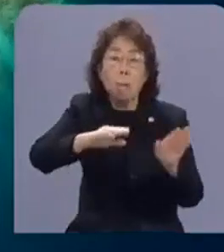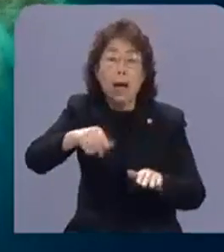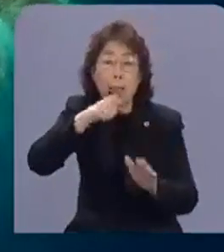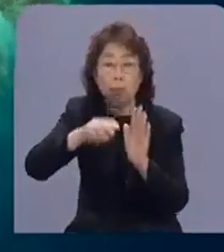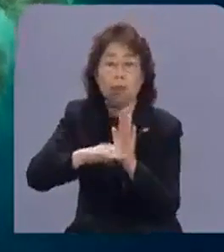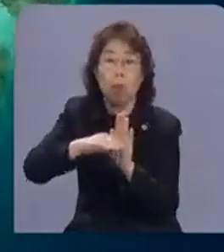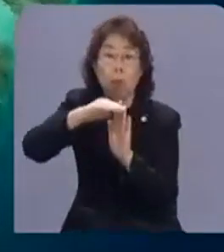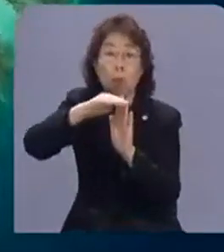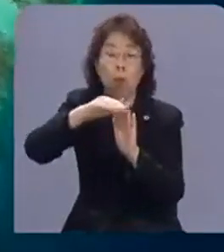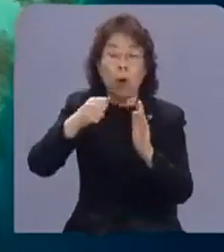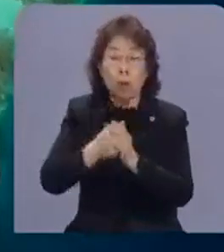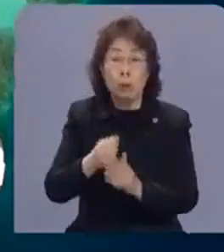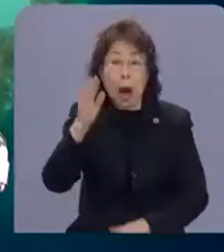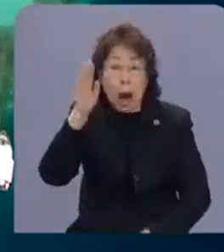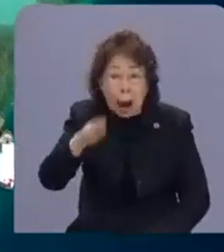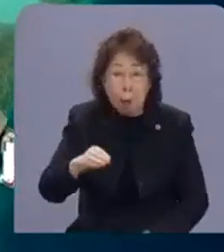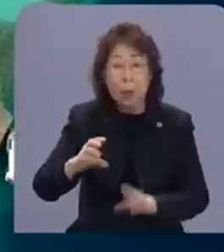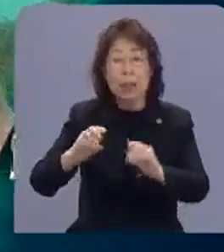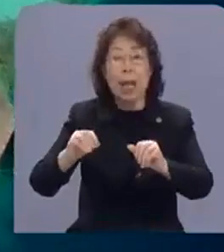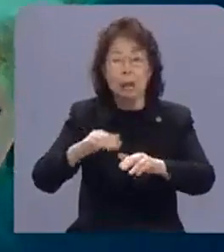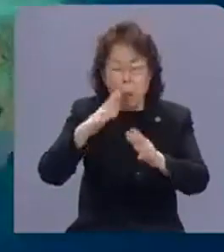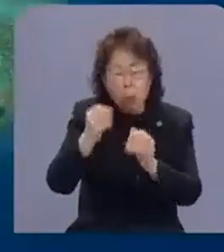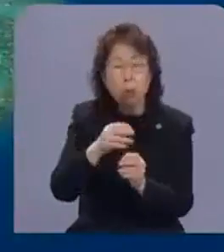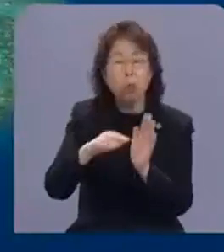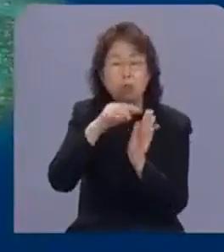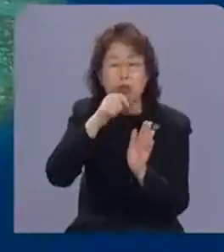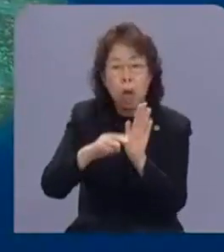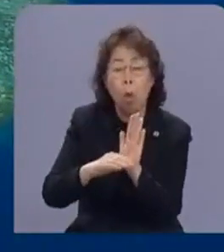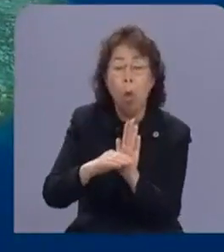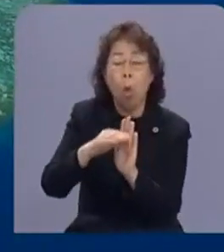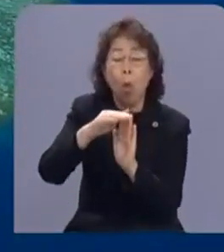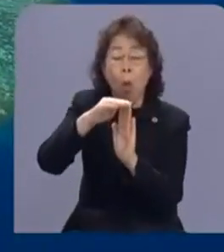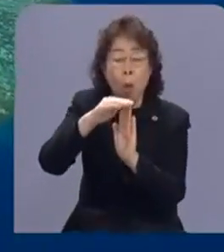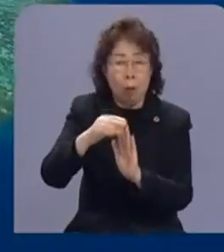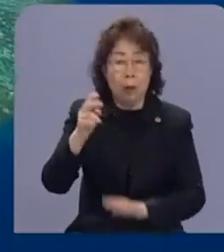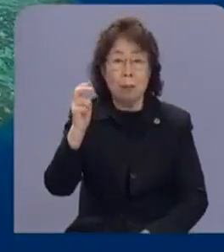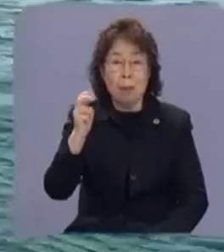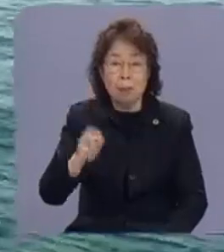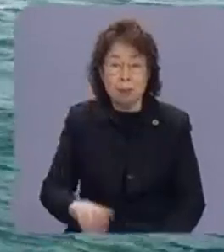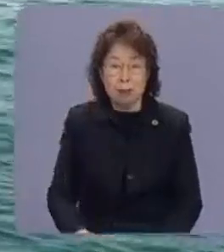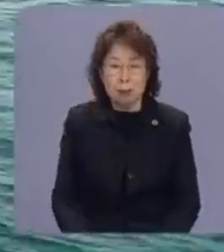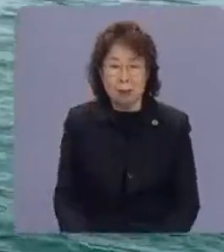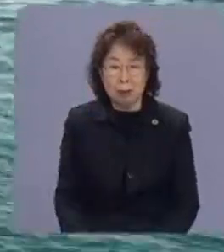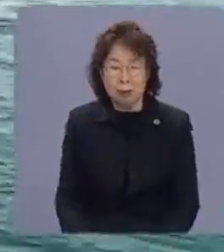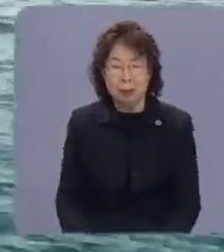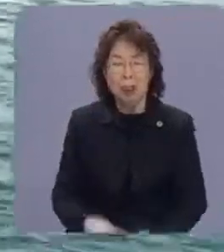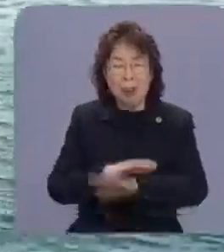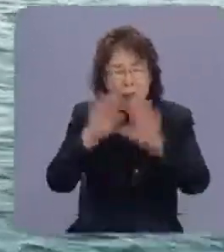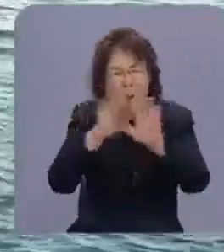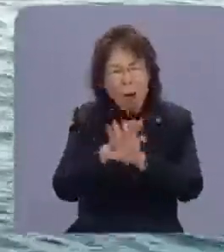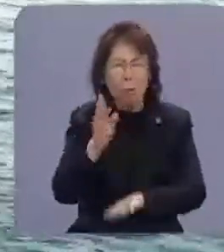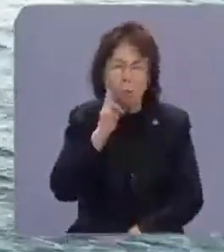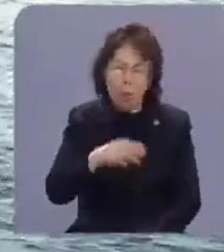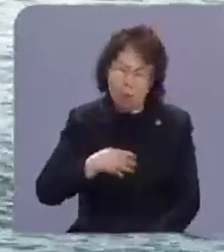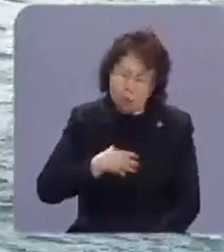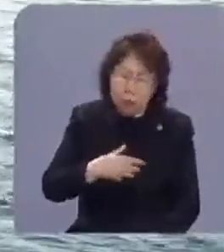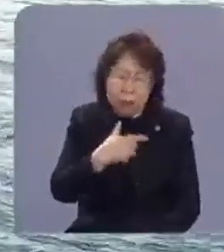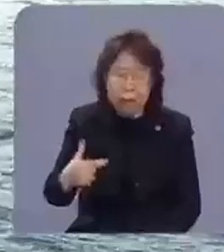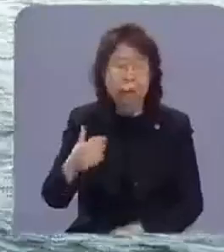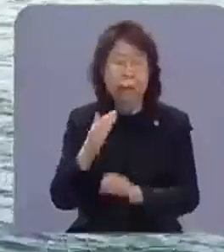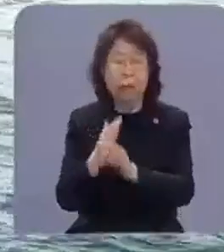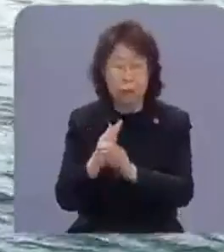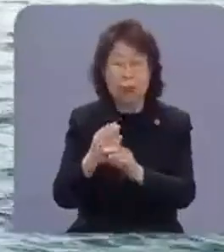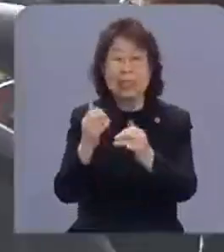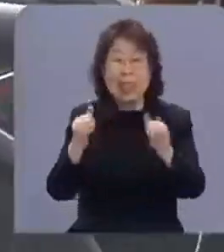것으로 발표해 몰디브 국토 대부분이 물에 잠길 가능성이 커졌습니다. 기후 난민 위기감을 느끼는